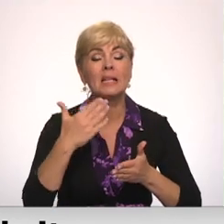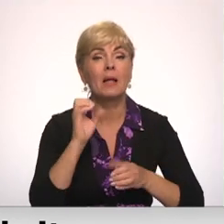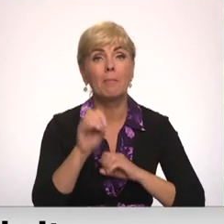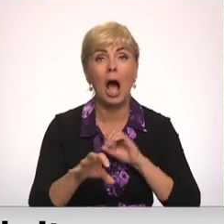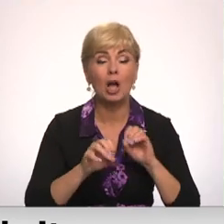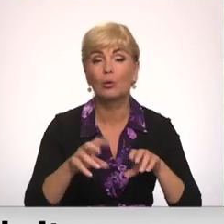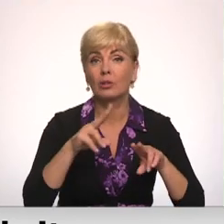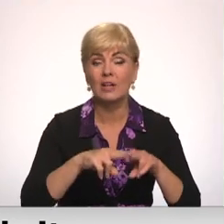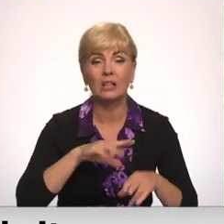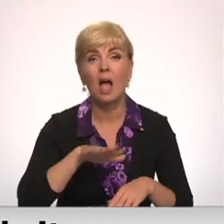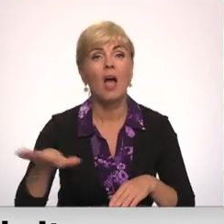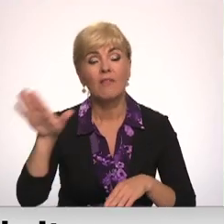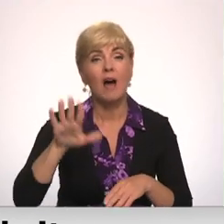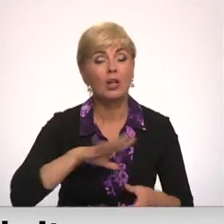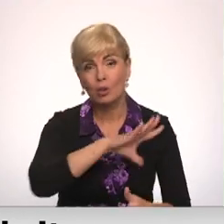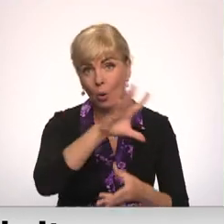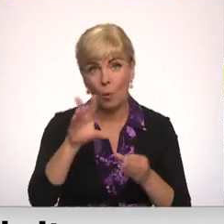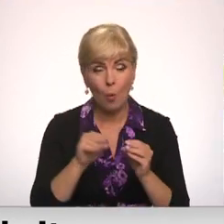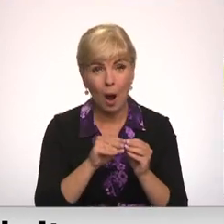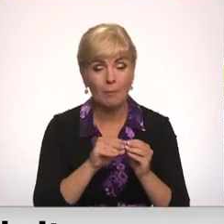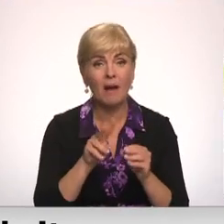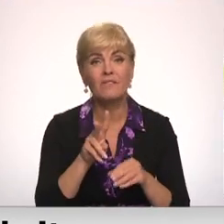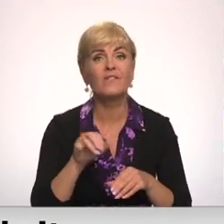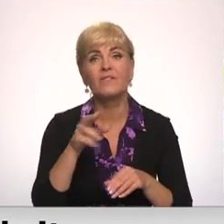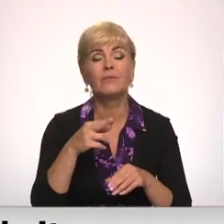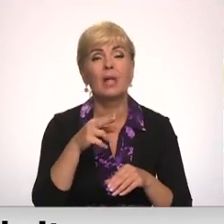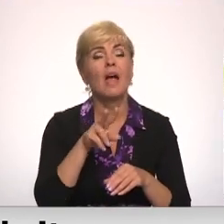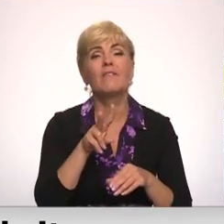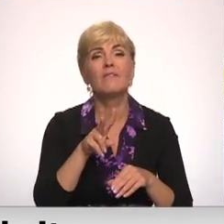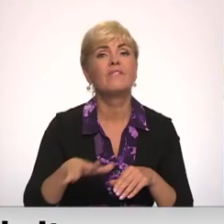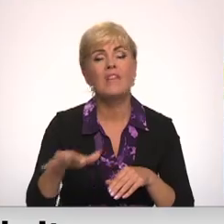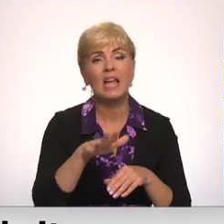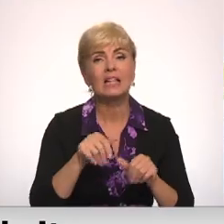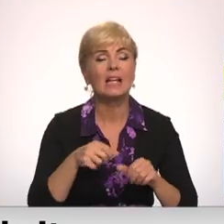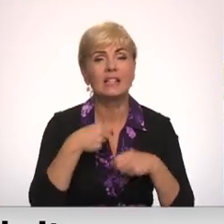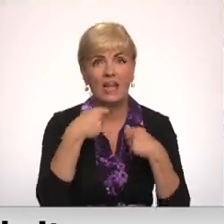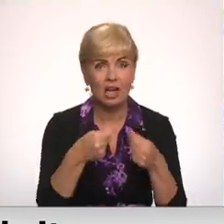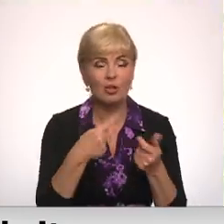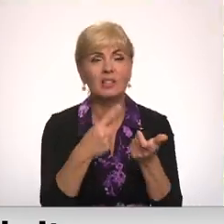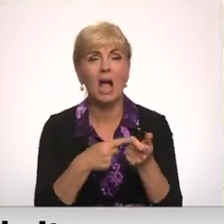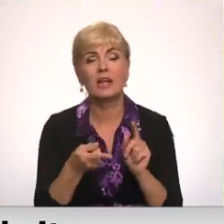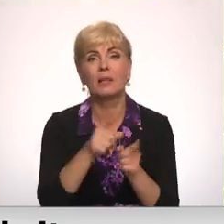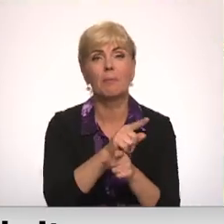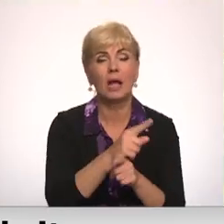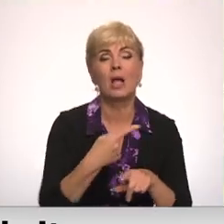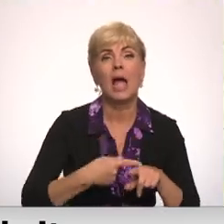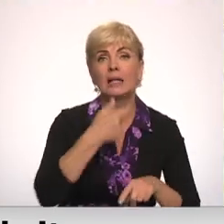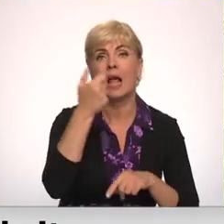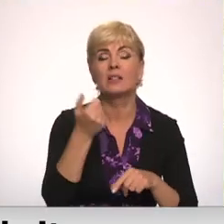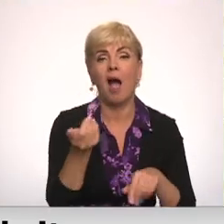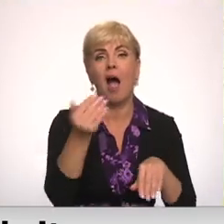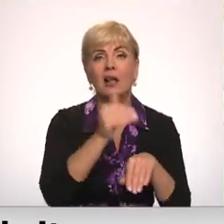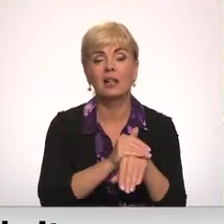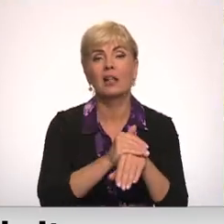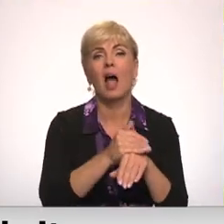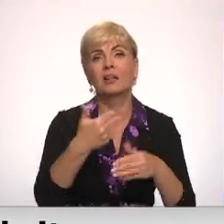vietām valstī kopumā Valsts vides dienests nesniedz, taču uzsver, ka skaits ir mainīgs un aizvien vismaz reizi gadā tiek atklāta kāda jauna